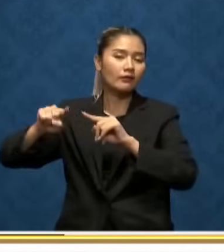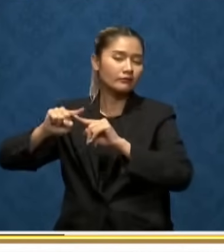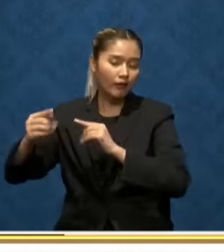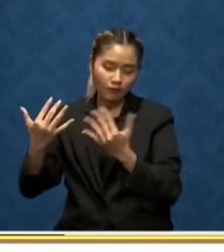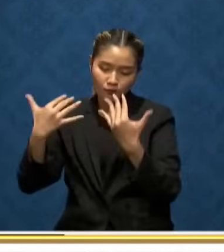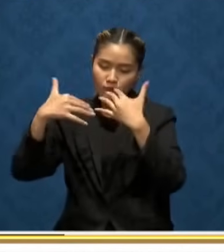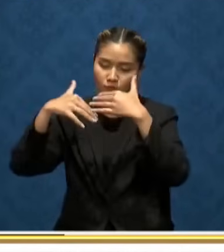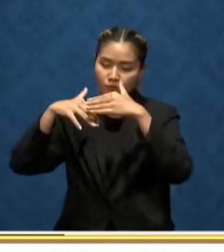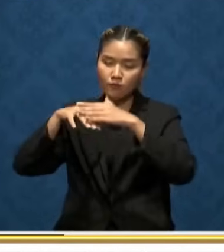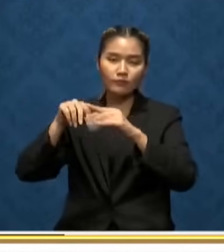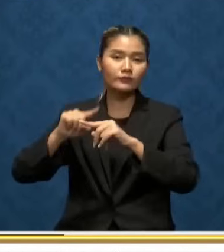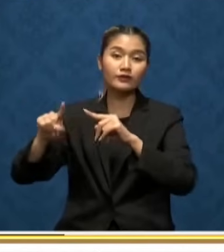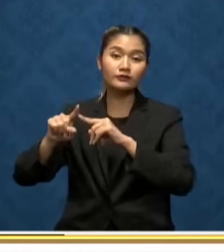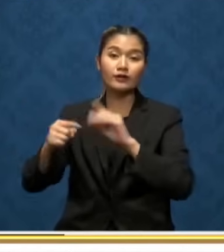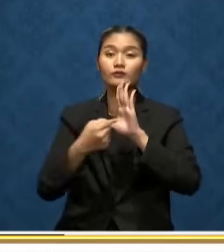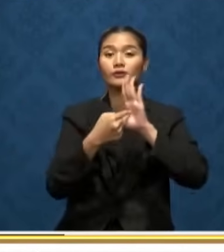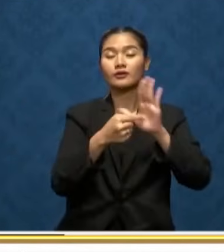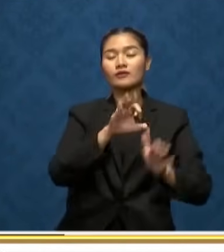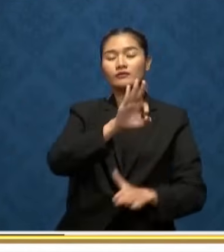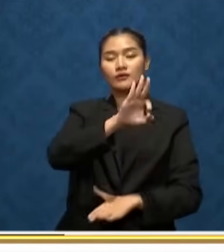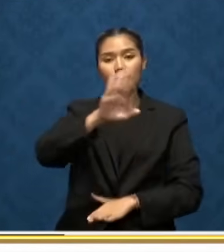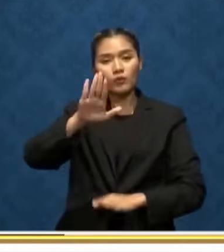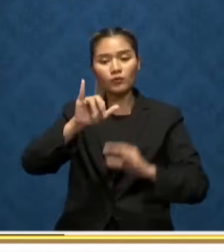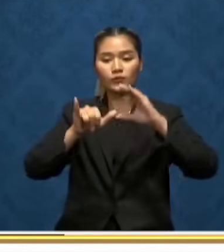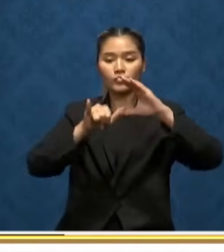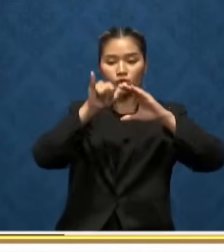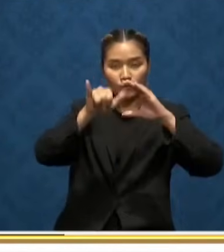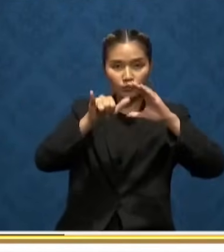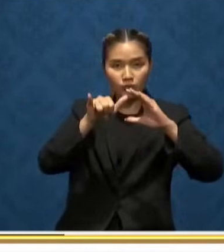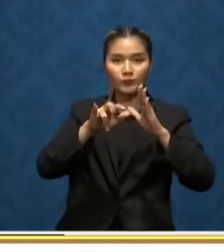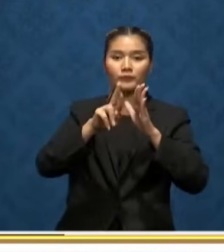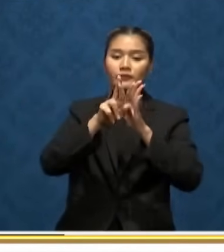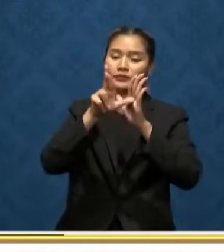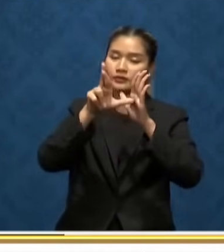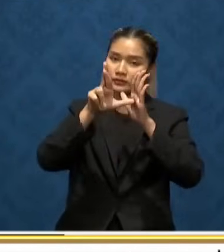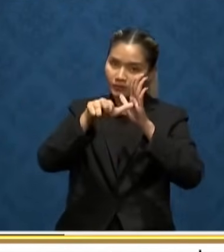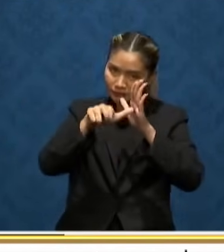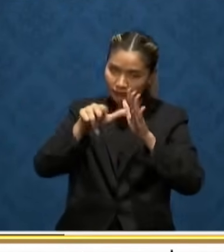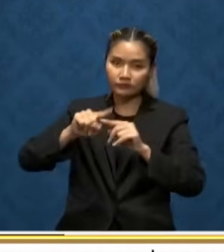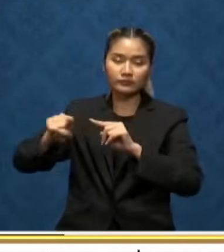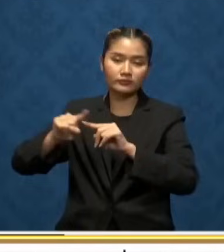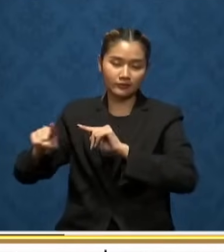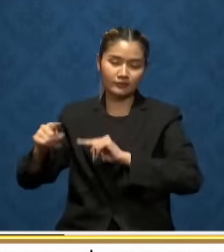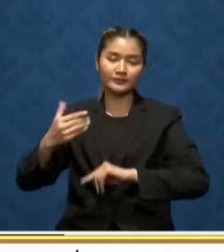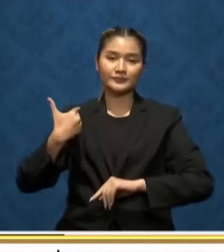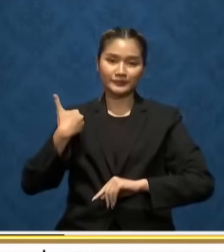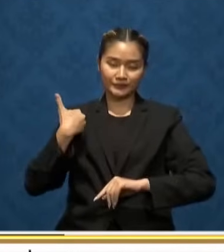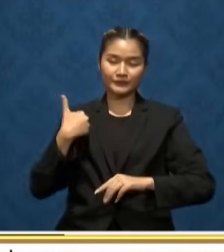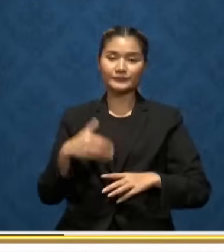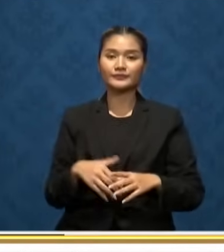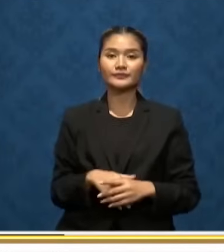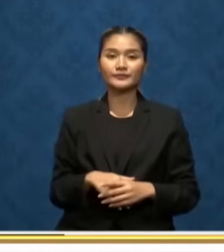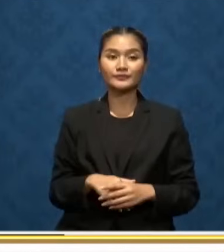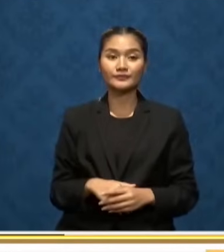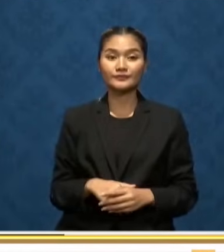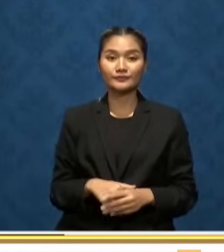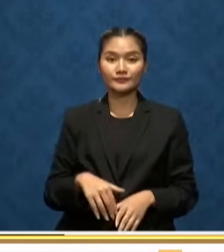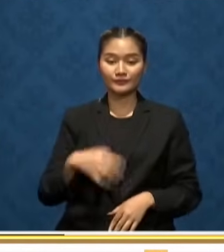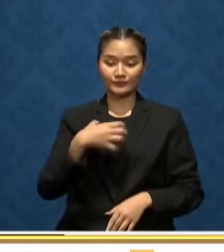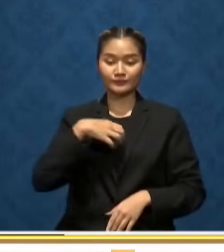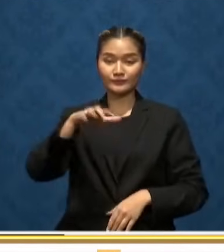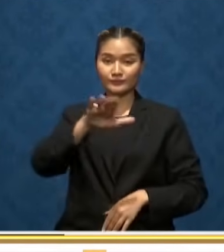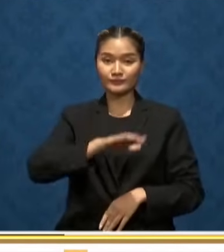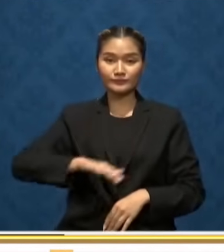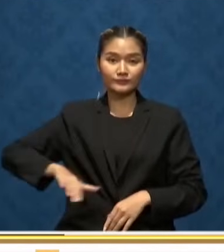ไม่ว่าจะเป็น Facebook YouTube TikTok หรืออะไรก็แล้วแต่ท่านลองดูได้ว่าไท